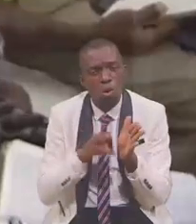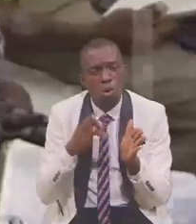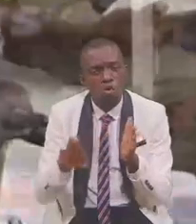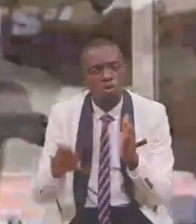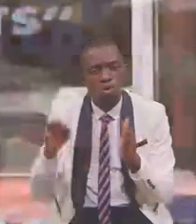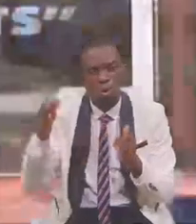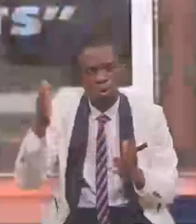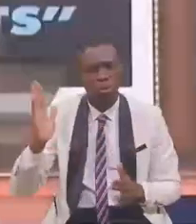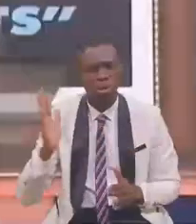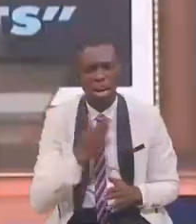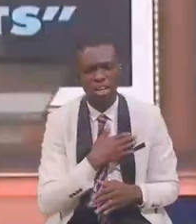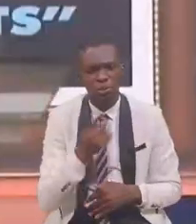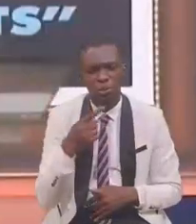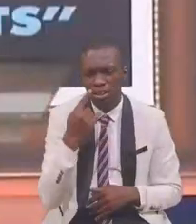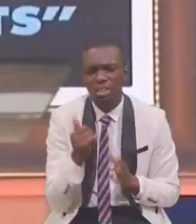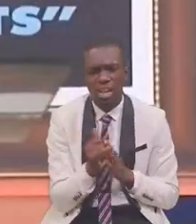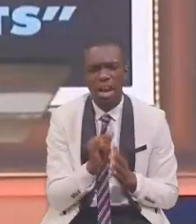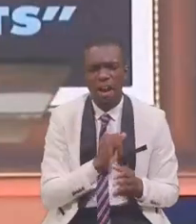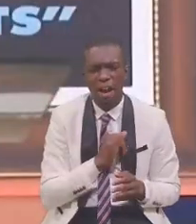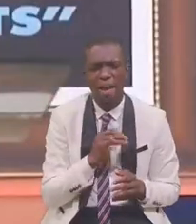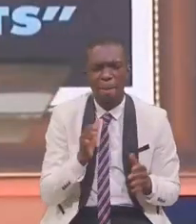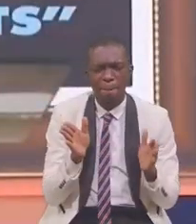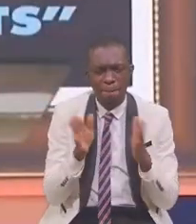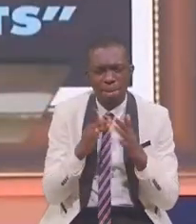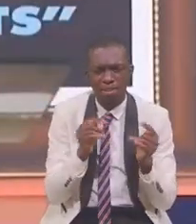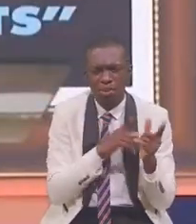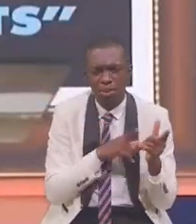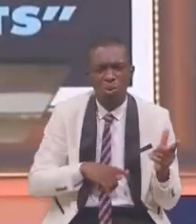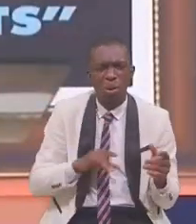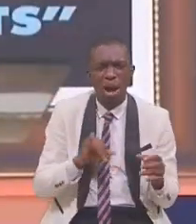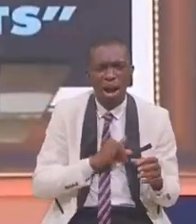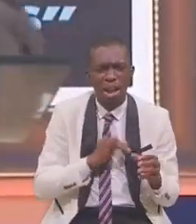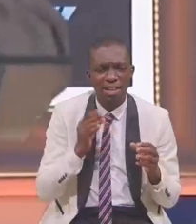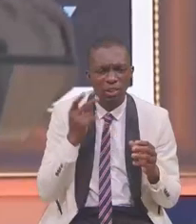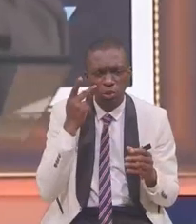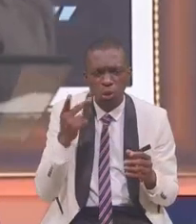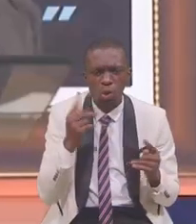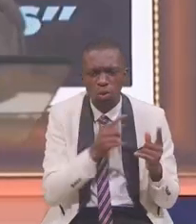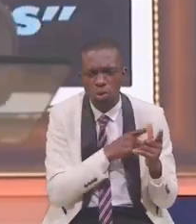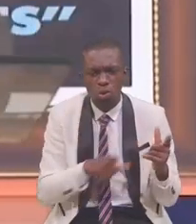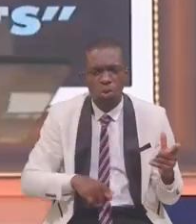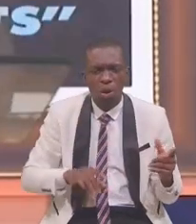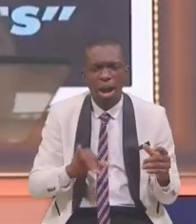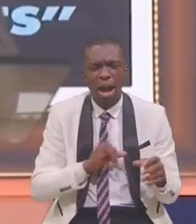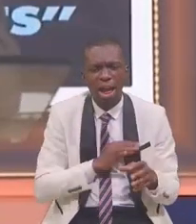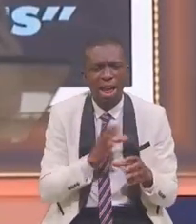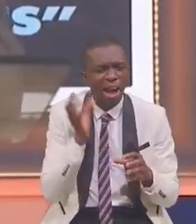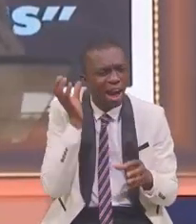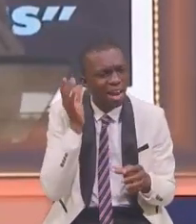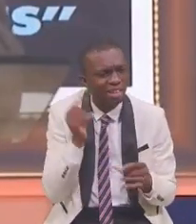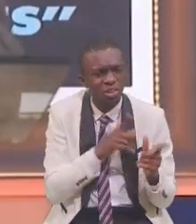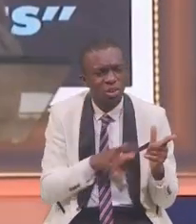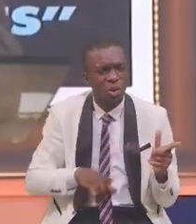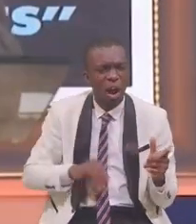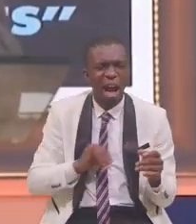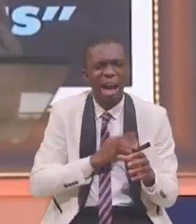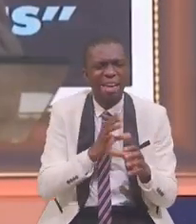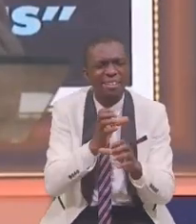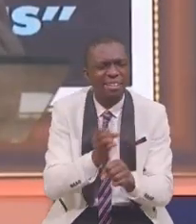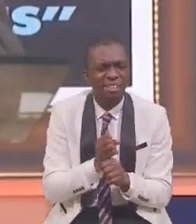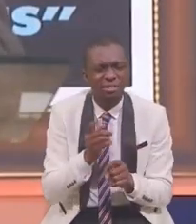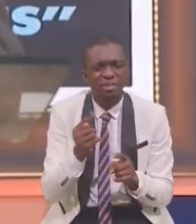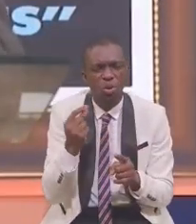dire, j'ai raconté le Seigneur, je l'ai entendu, j'ai reçu la parole du Seigneur. Et dit, quand je te suis